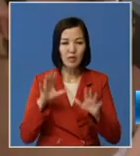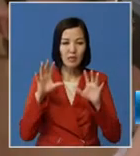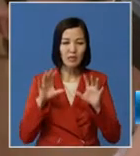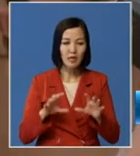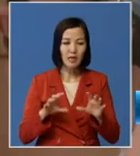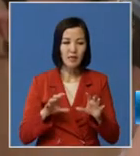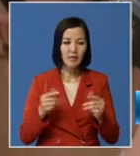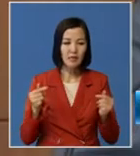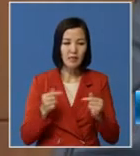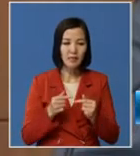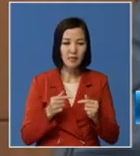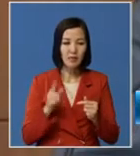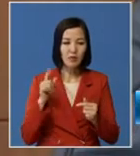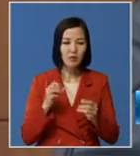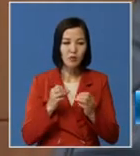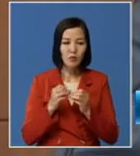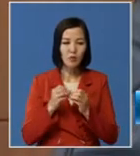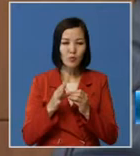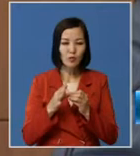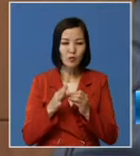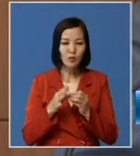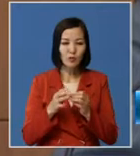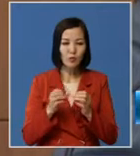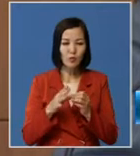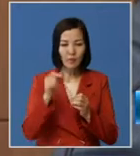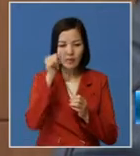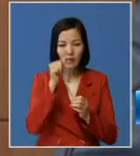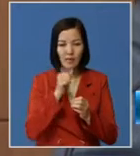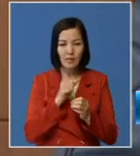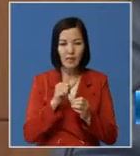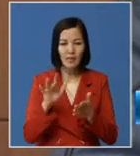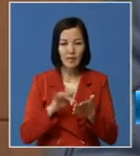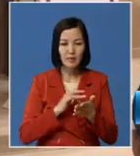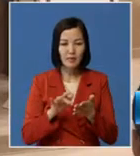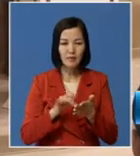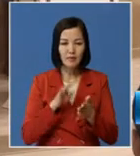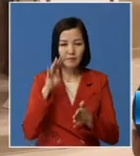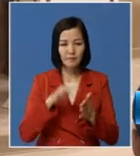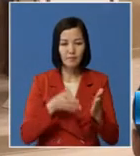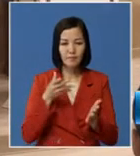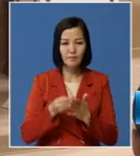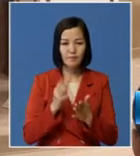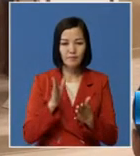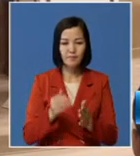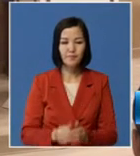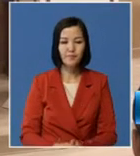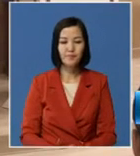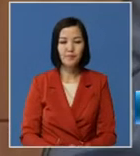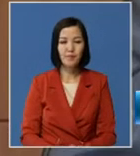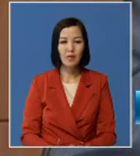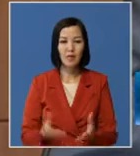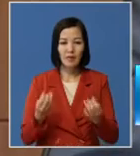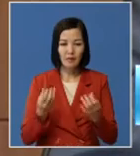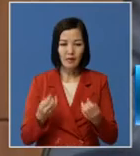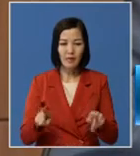кодексінің 114-ші бабы мен 15 айлық есептік көрсеткіш көлемде айыппұл салынды. Осыған